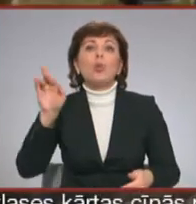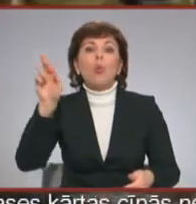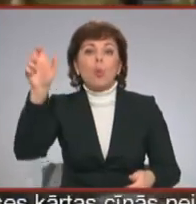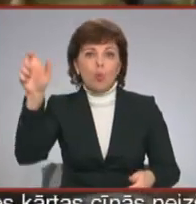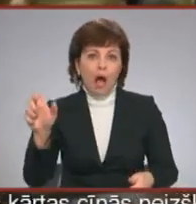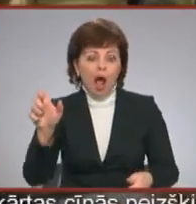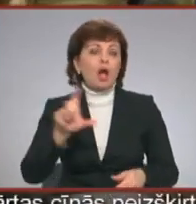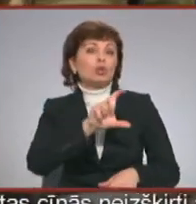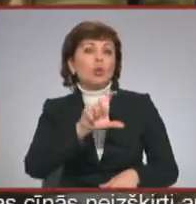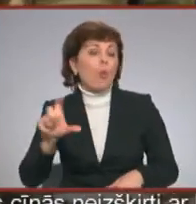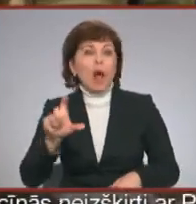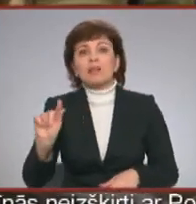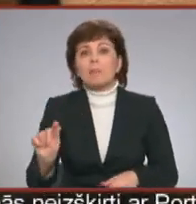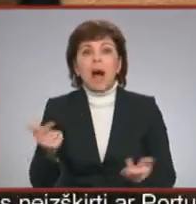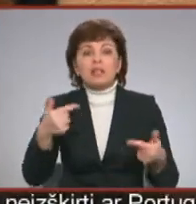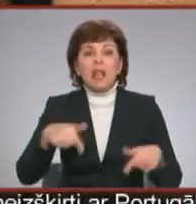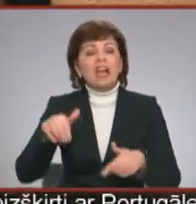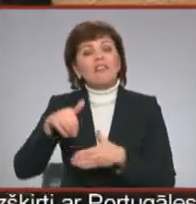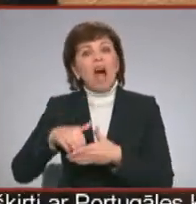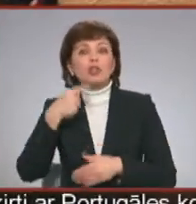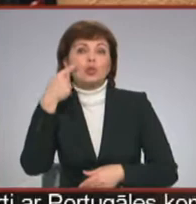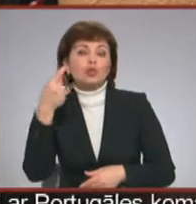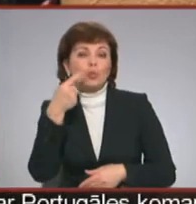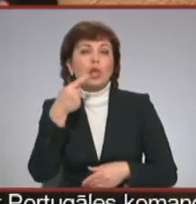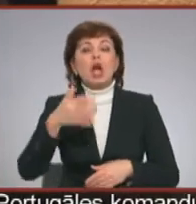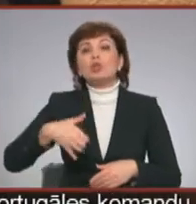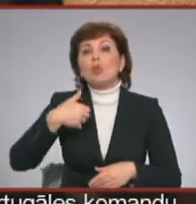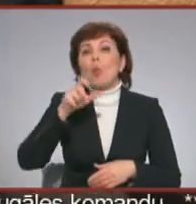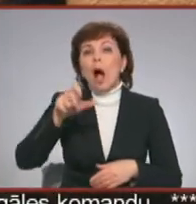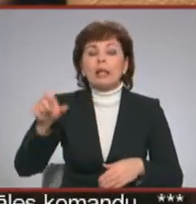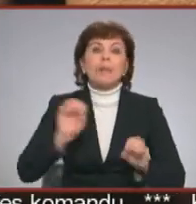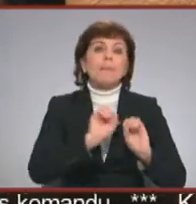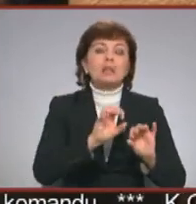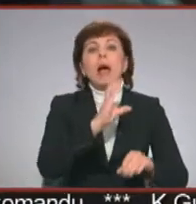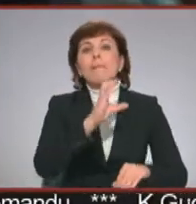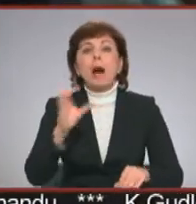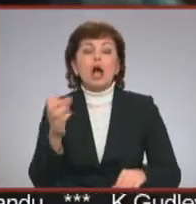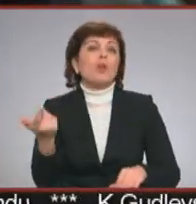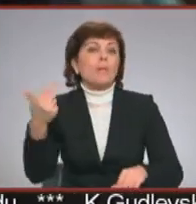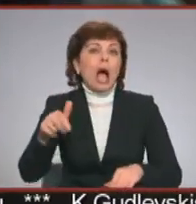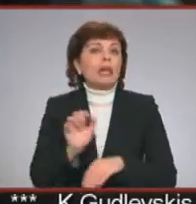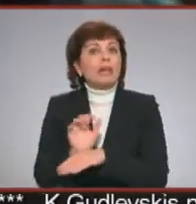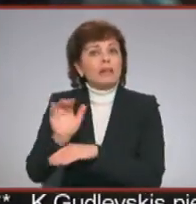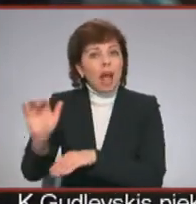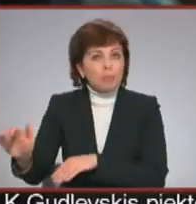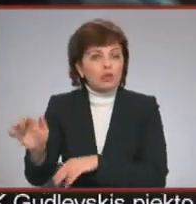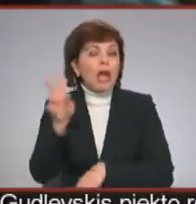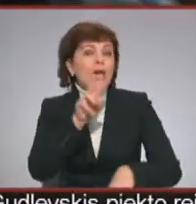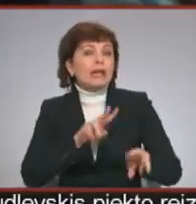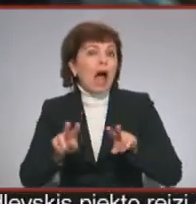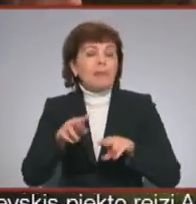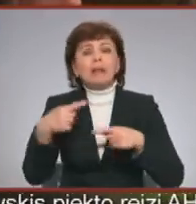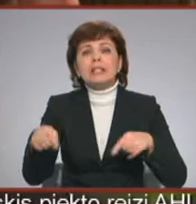ir pārāk maz laika, lai vēstures stundās skolēniem izskaidrotu padomju varas deportāciju nozīmi. Tāpēc ir jāmeklē citi risinājumi,